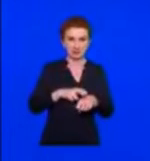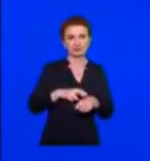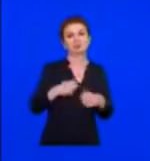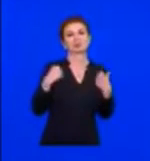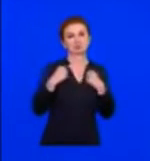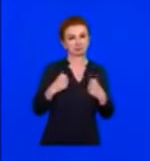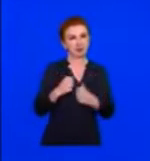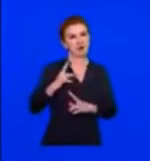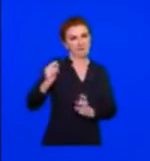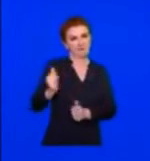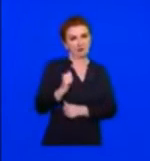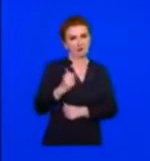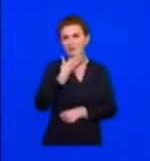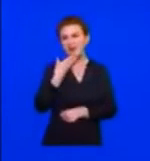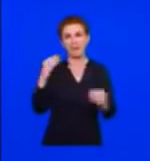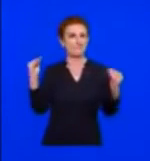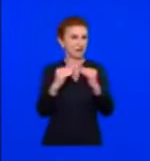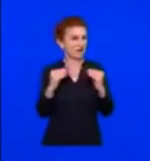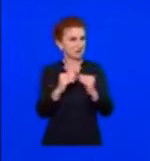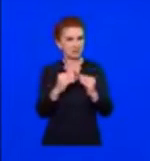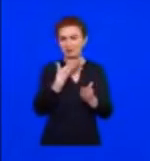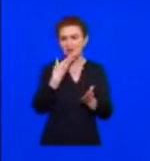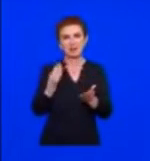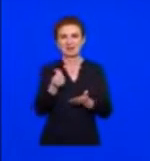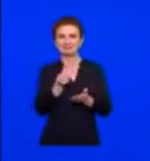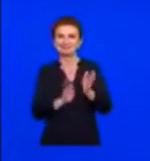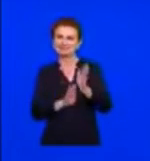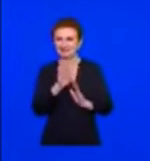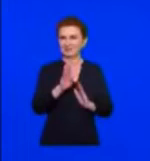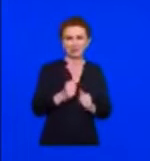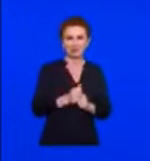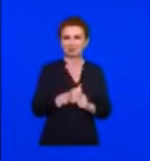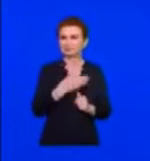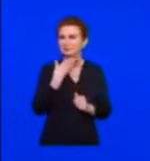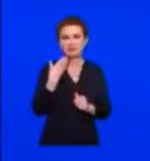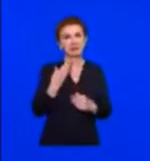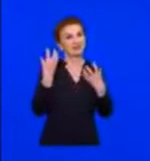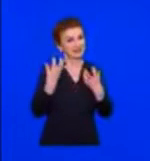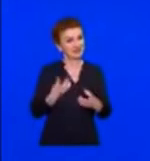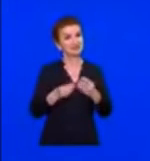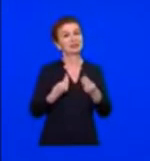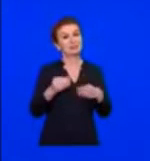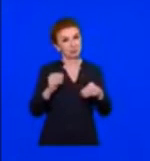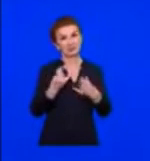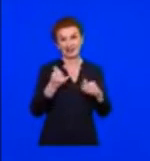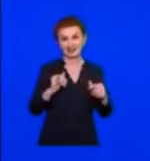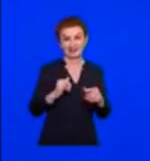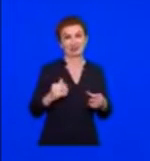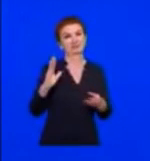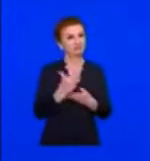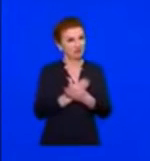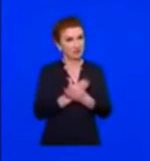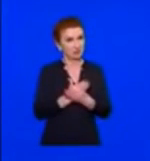nie ma premii, nie ma bonusów, nie ma podwyżek i zachęcamy do tego również wielu przedsiębiorców, żeby